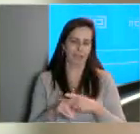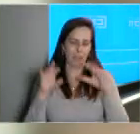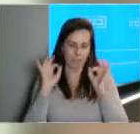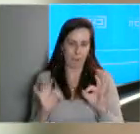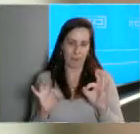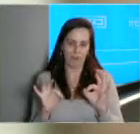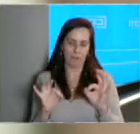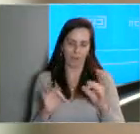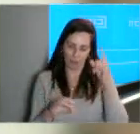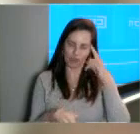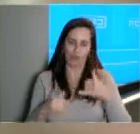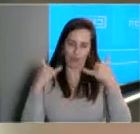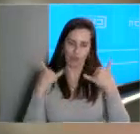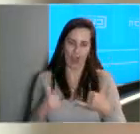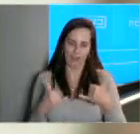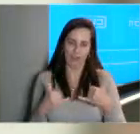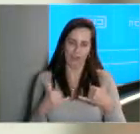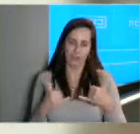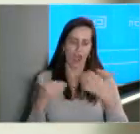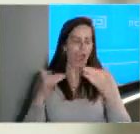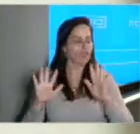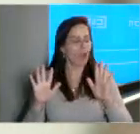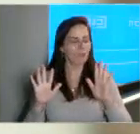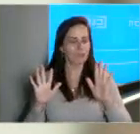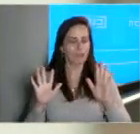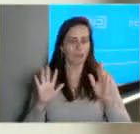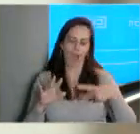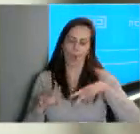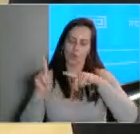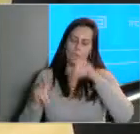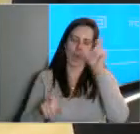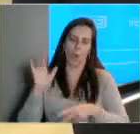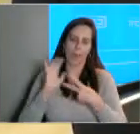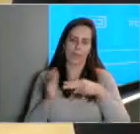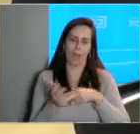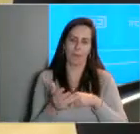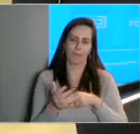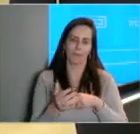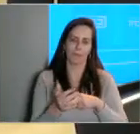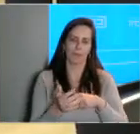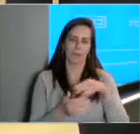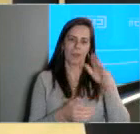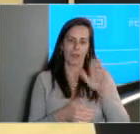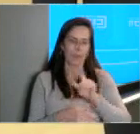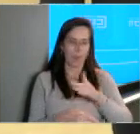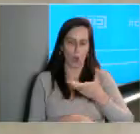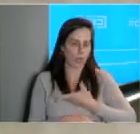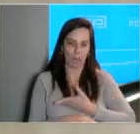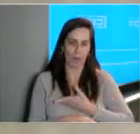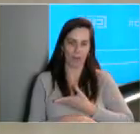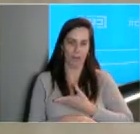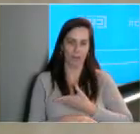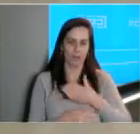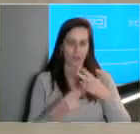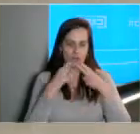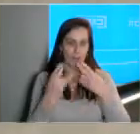באמת, אני חושב שעכשיו הכדור עובר לידיים של הפוליטיקאים, וגם אם לא נקבל